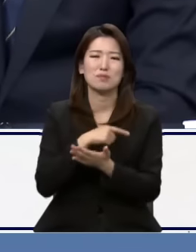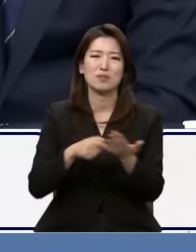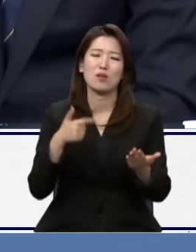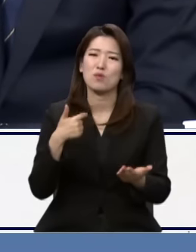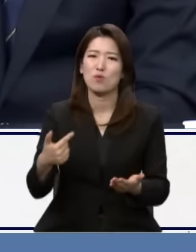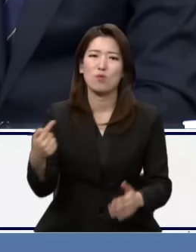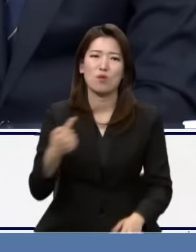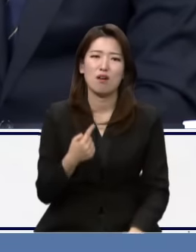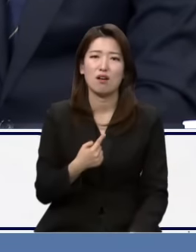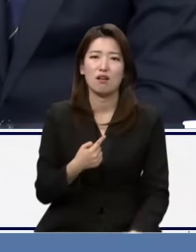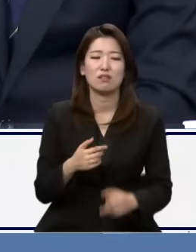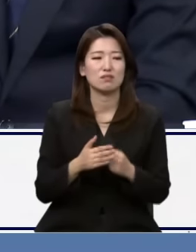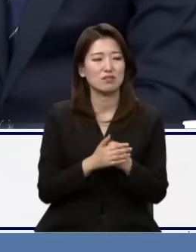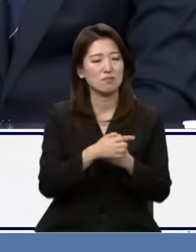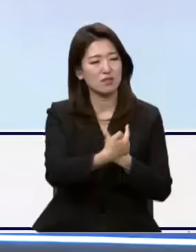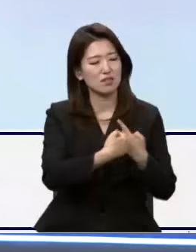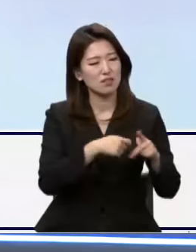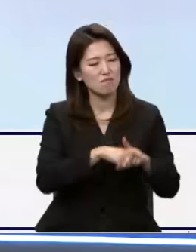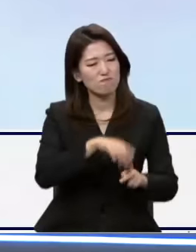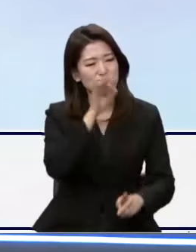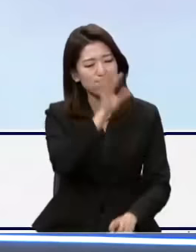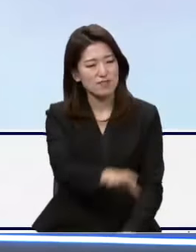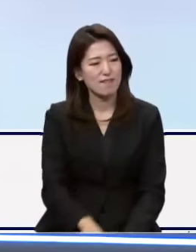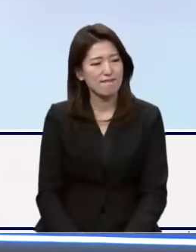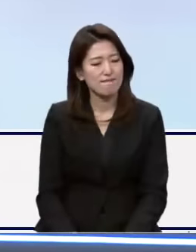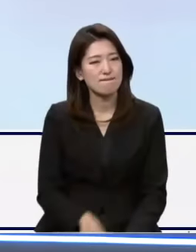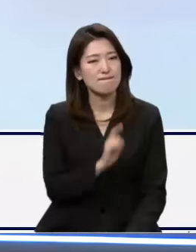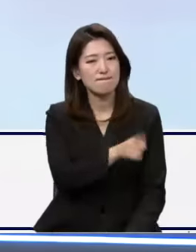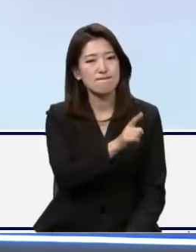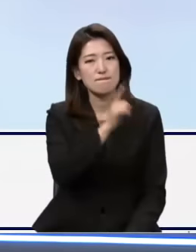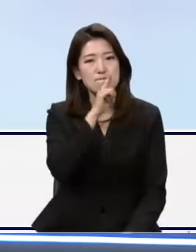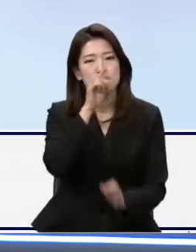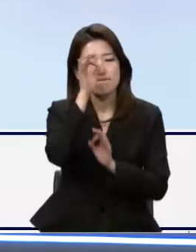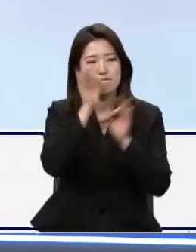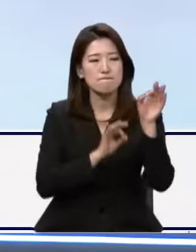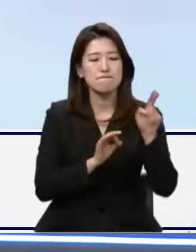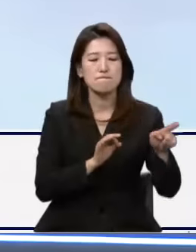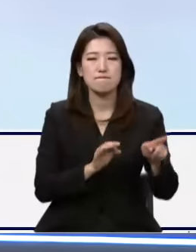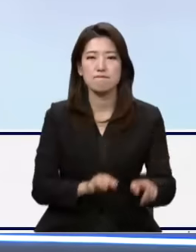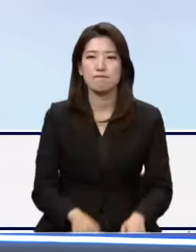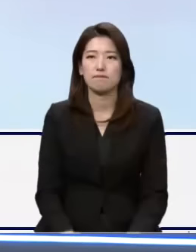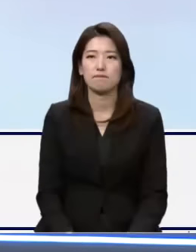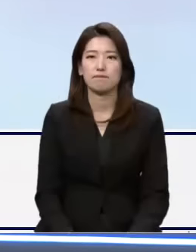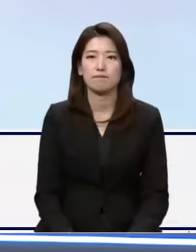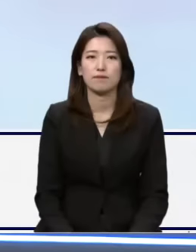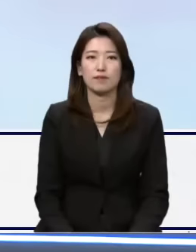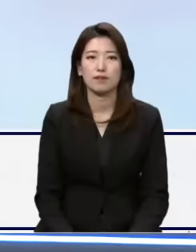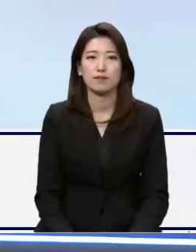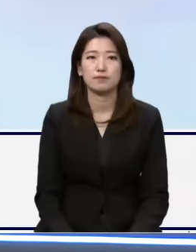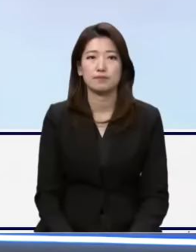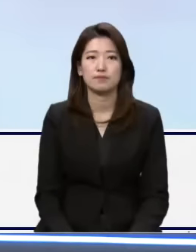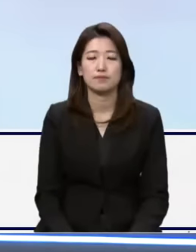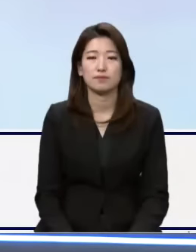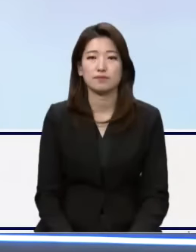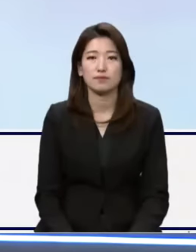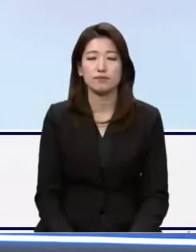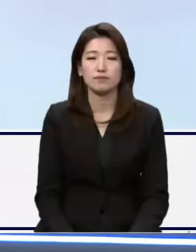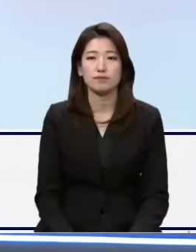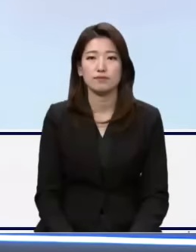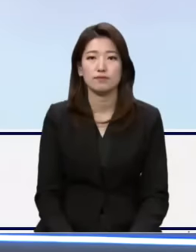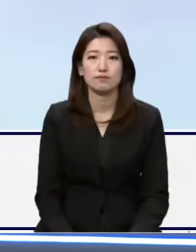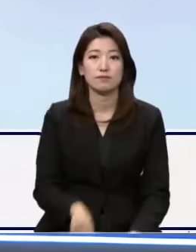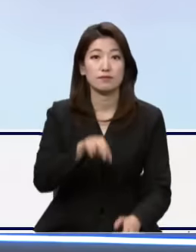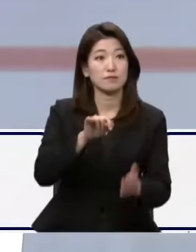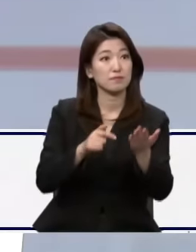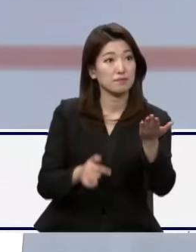이해가 잘 안 됩니다네 지금 발언이 잘못됐다라고 딱 말씀을 하셨어요 신지 근데 지금 우리 민주당에서